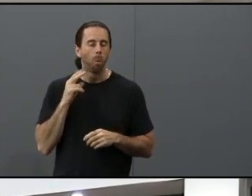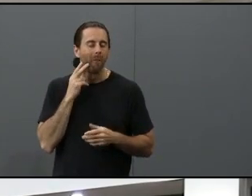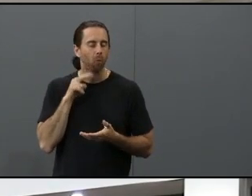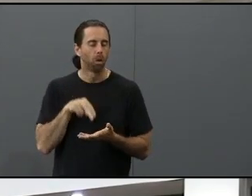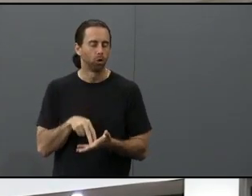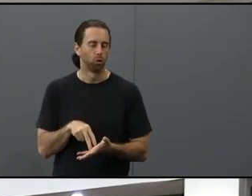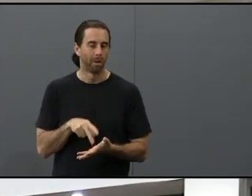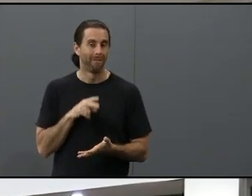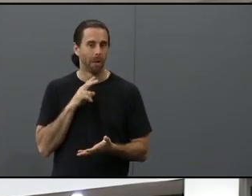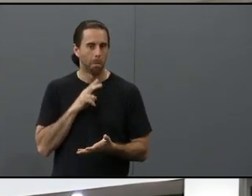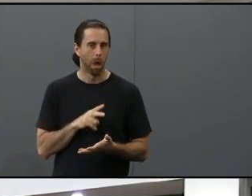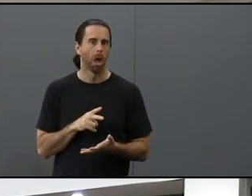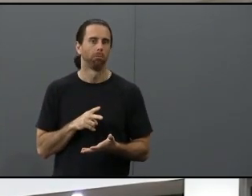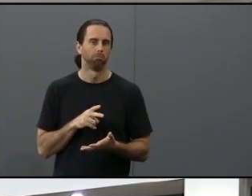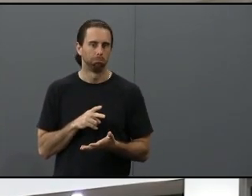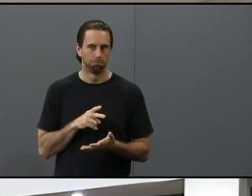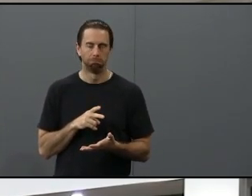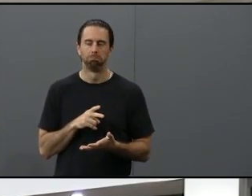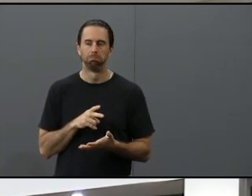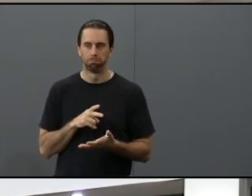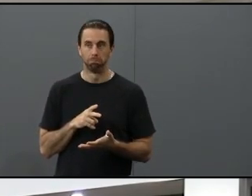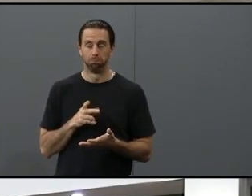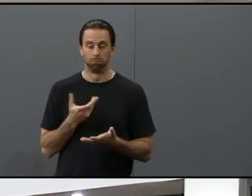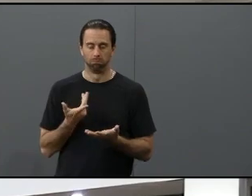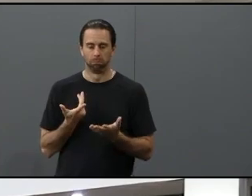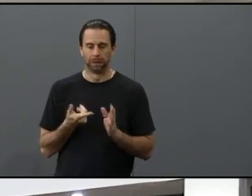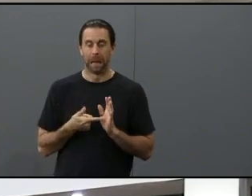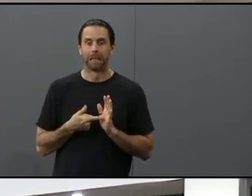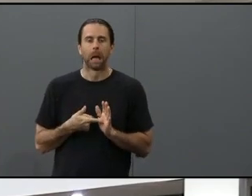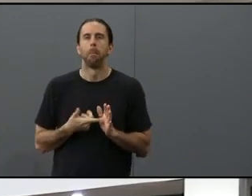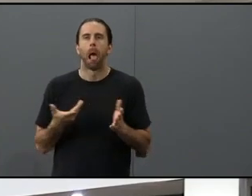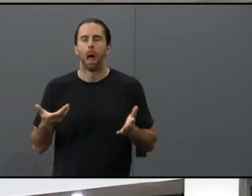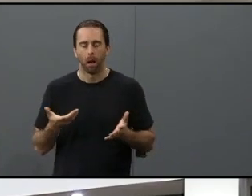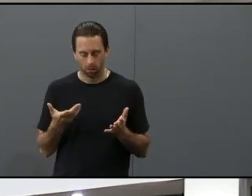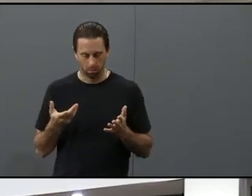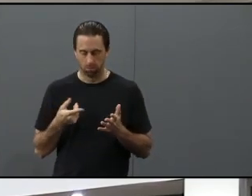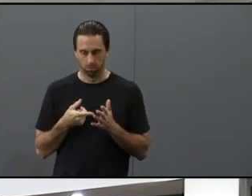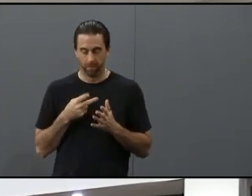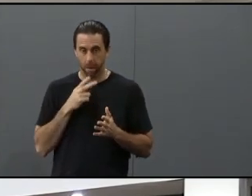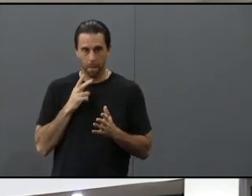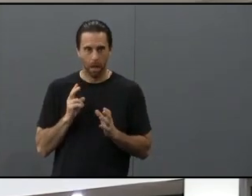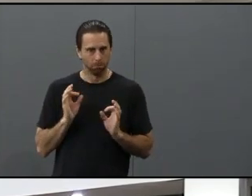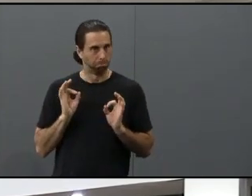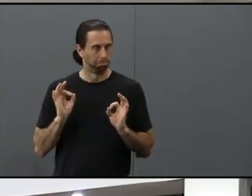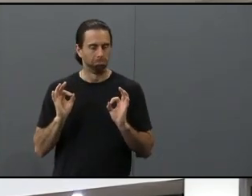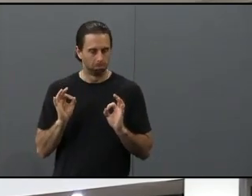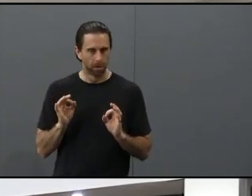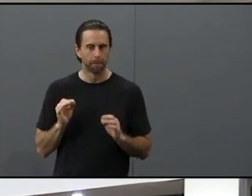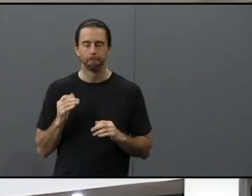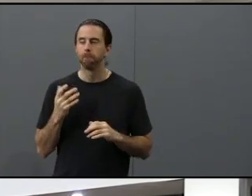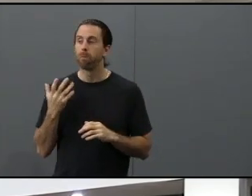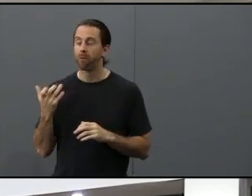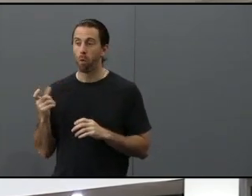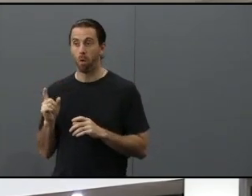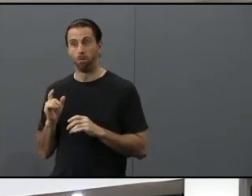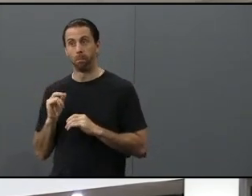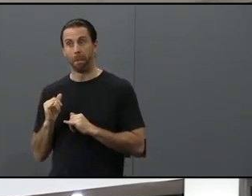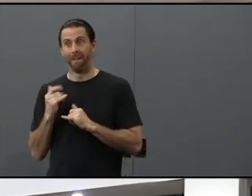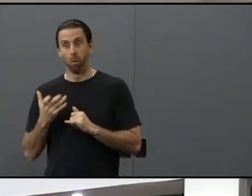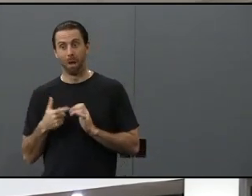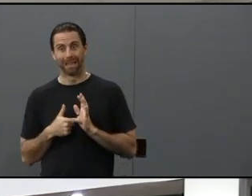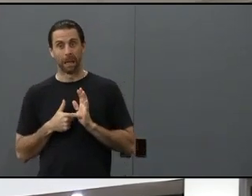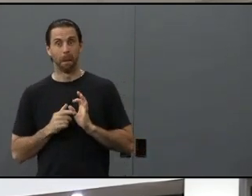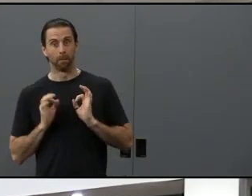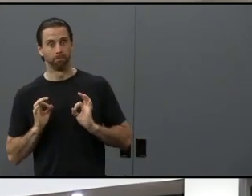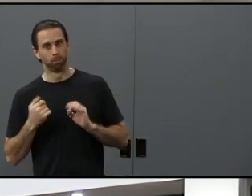ça là ça a été fait c'est exemplaire la manière que que vous l'avez fait moi je voulais être aussi exemplaire fait que je vous